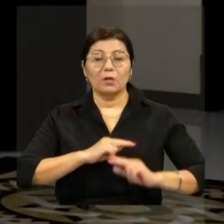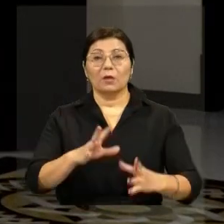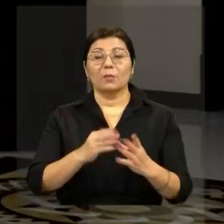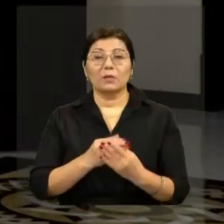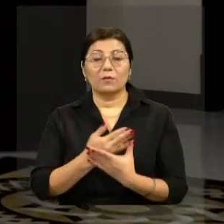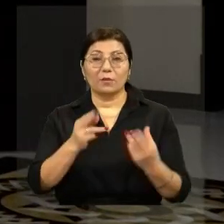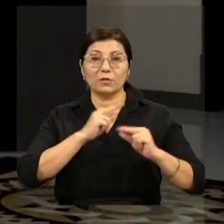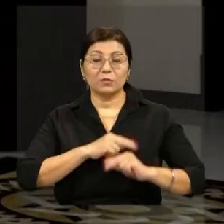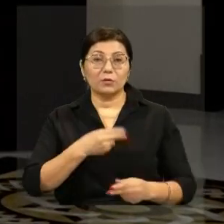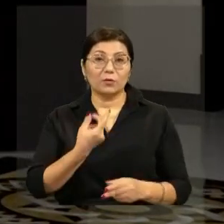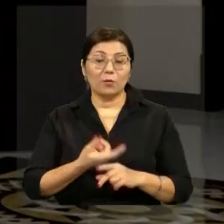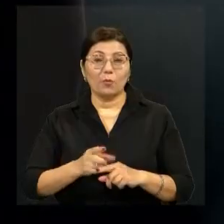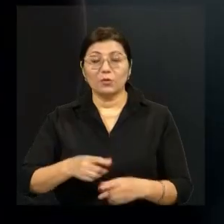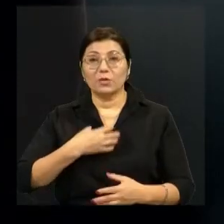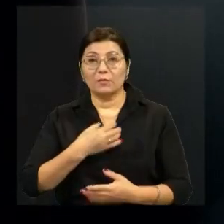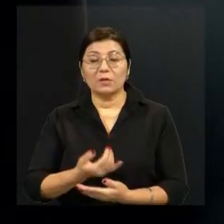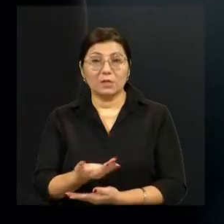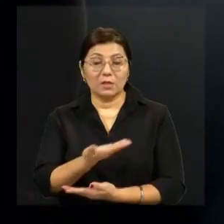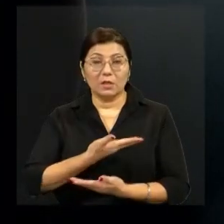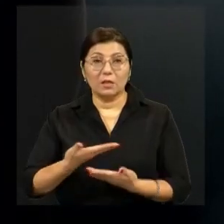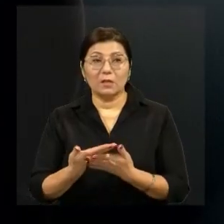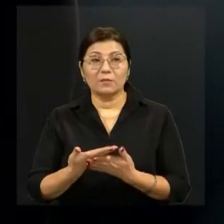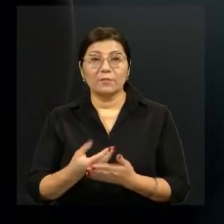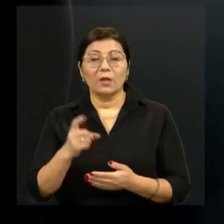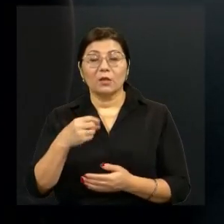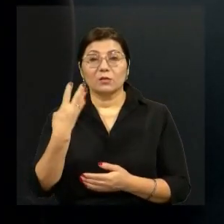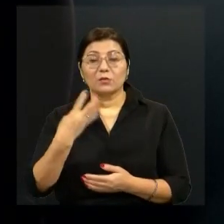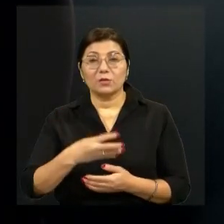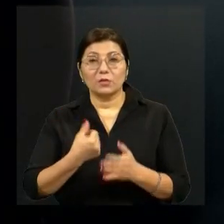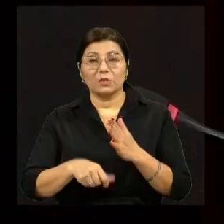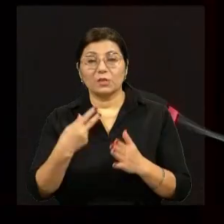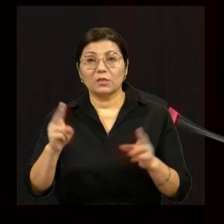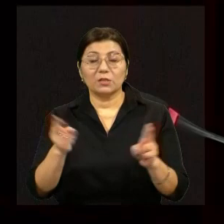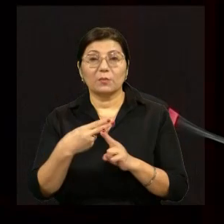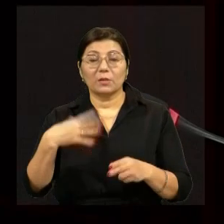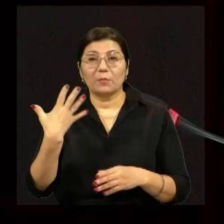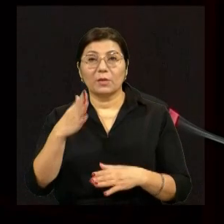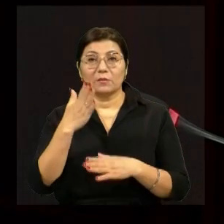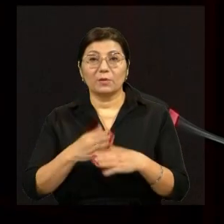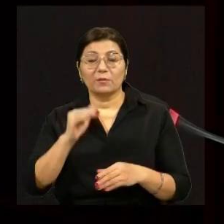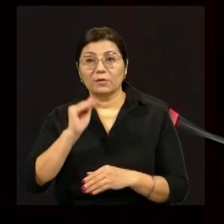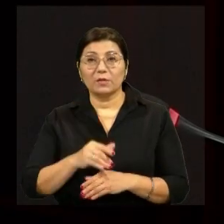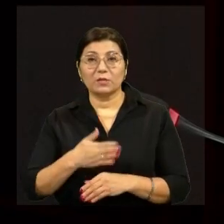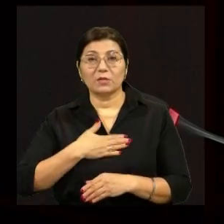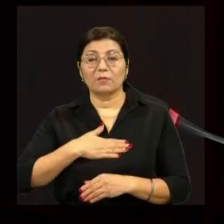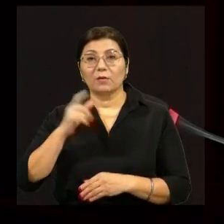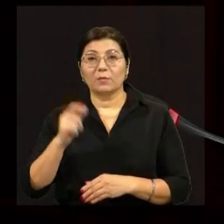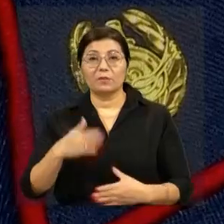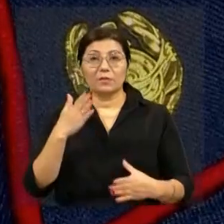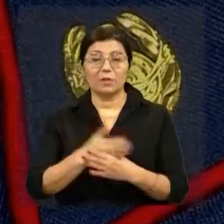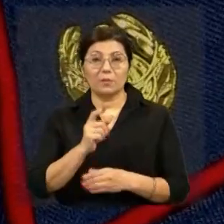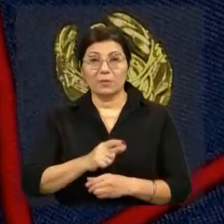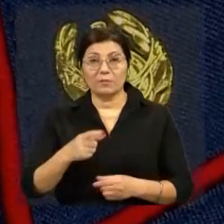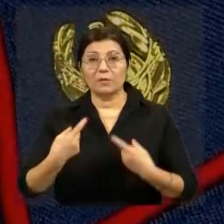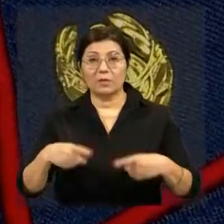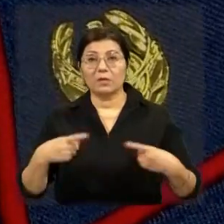Ваш труд очень важен для нас. Всего в регионе 164 волонтерских клуба и примерно 5500 волонтеров. Они помогают людям